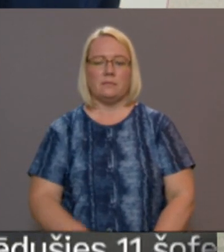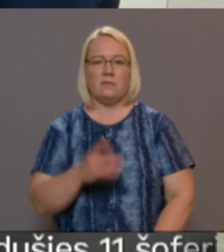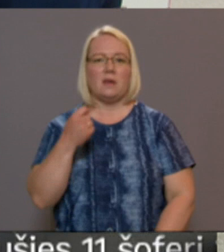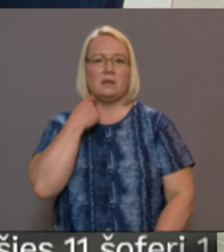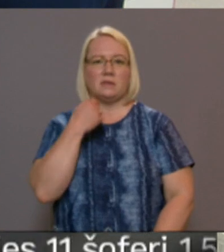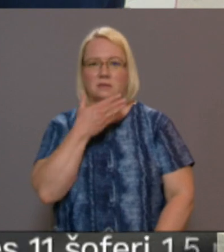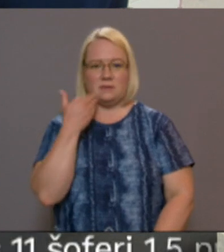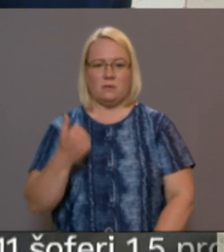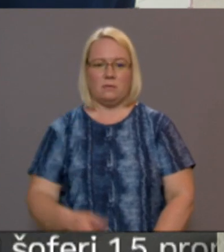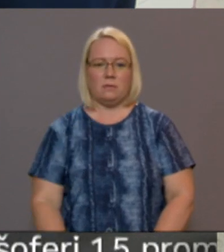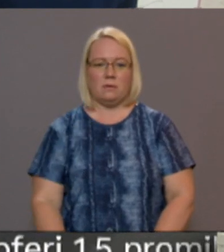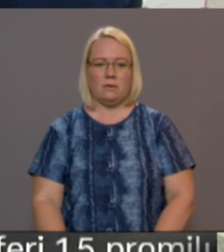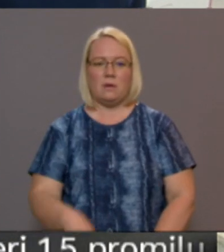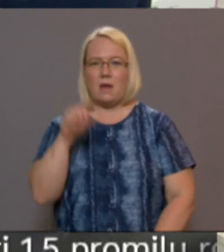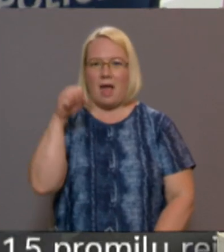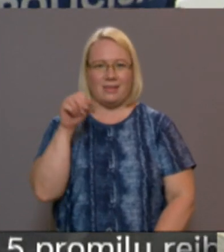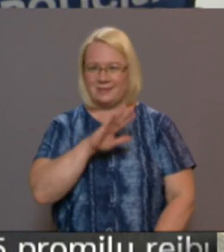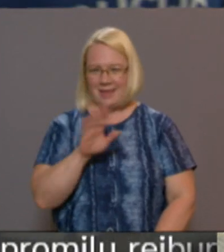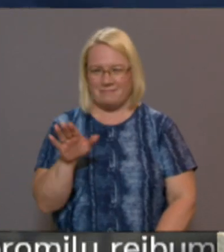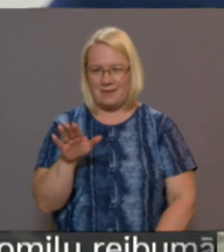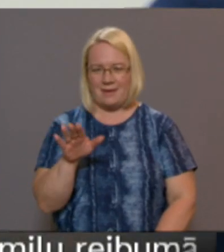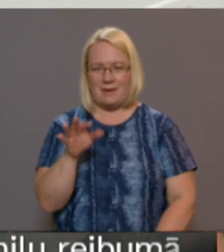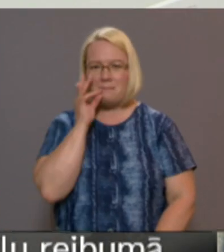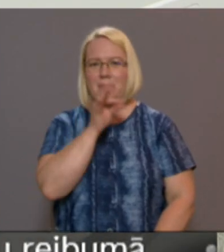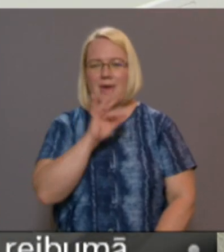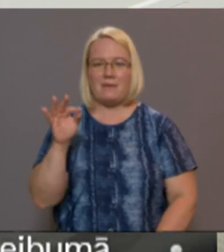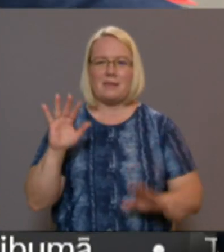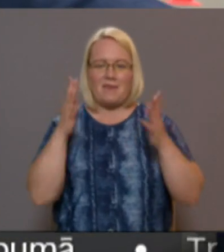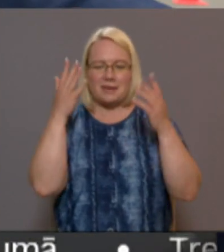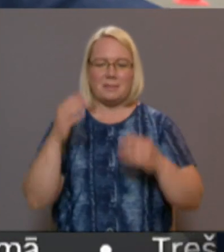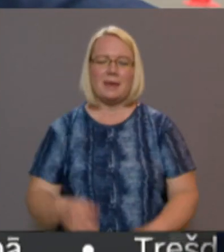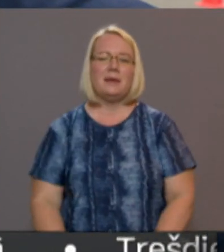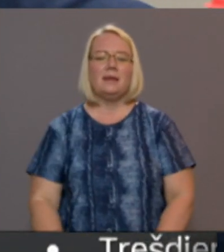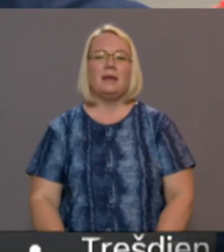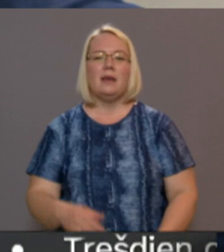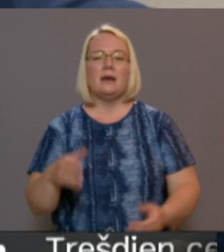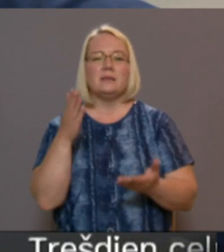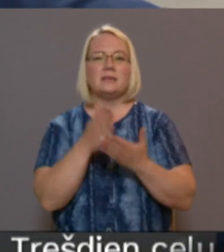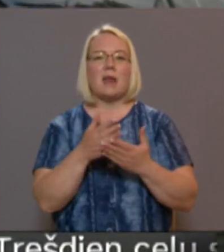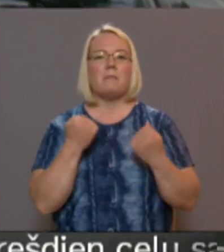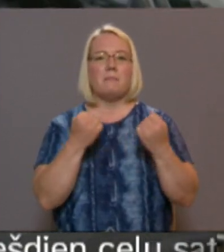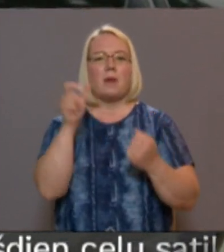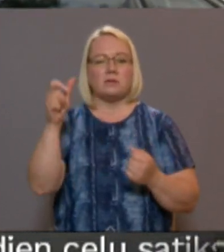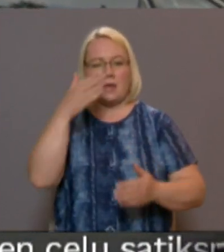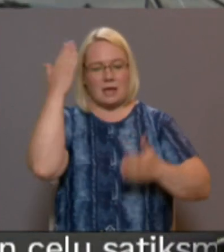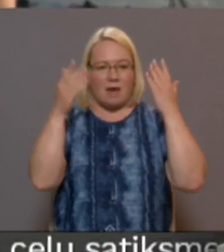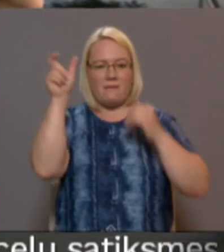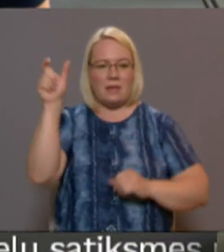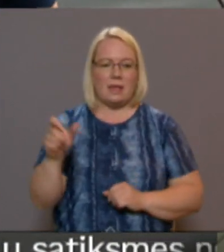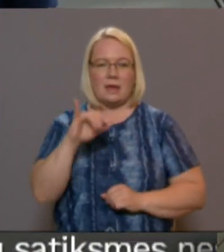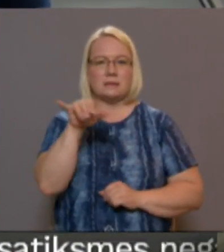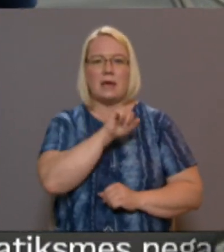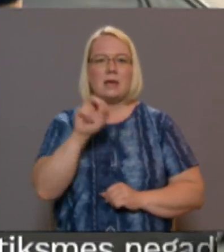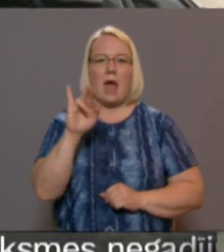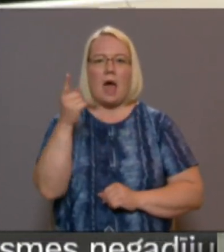vakar? Nē. Pat tāliņš nebija? Nē. Perfekt, viss kārtībā, veiksmīgi. Starp braucējiem gadās arī gaviļnieks Jānis.